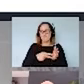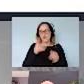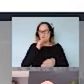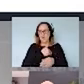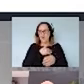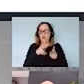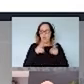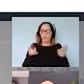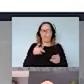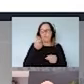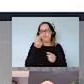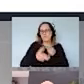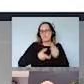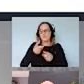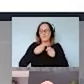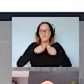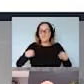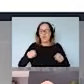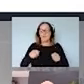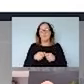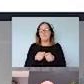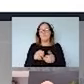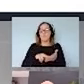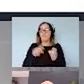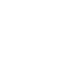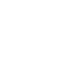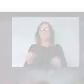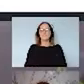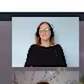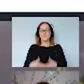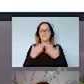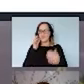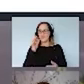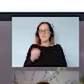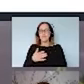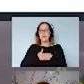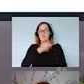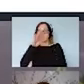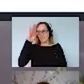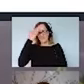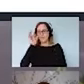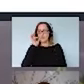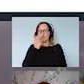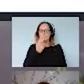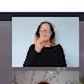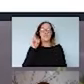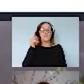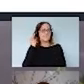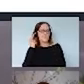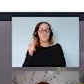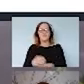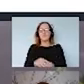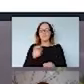szkolnym rokiem, robimy trochę przerwę też na wakacje. Dobre. Mam nadzieję, że mnie dobrze będzie też słychać i widać, że